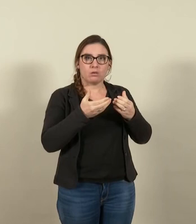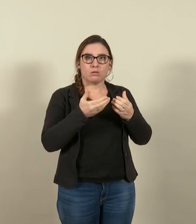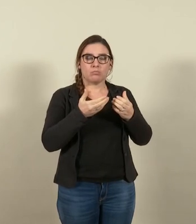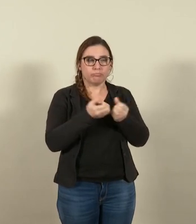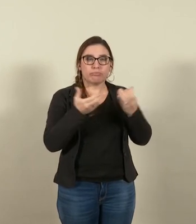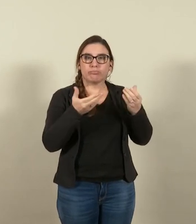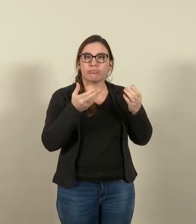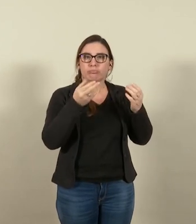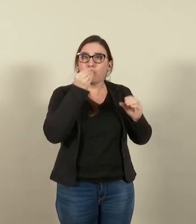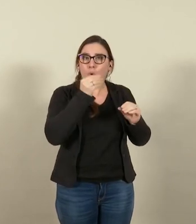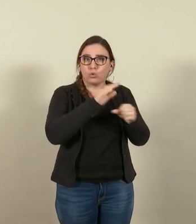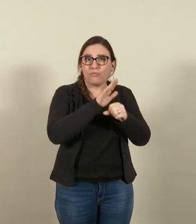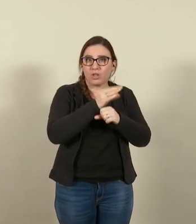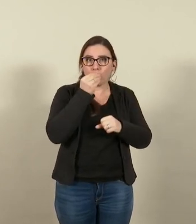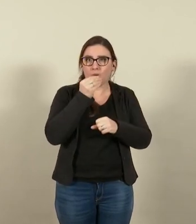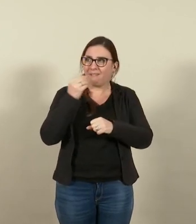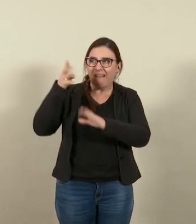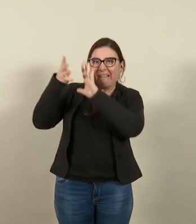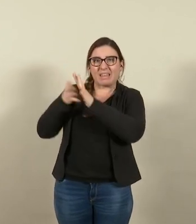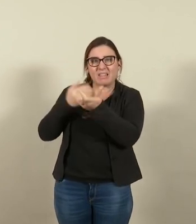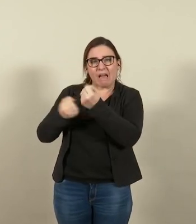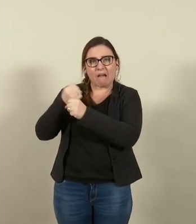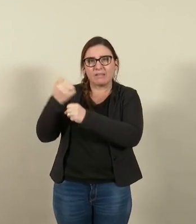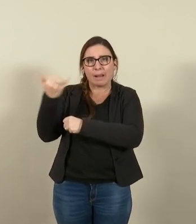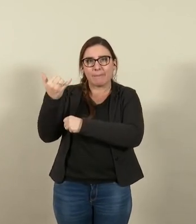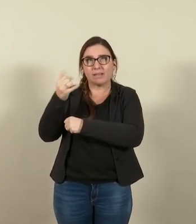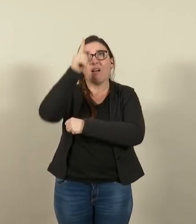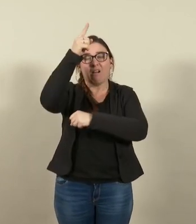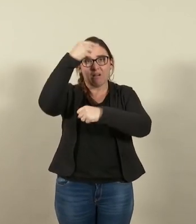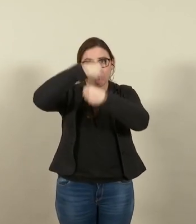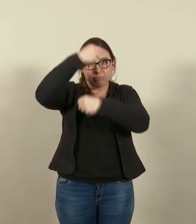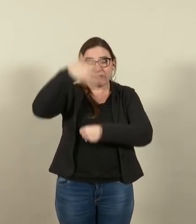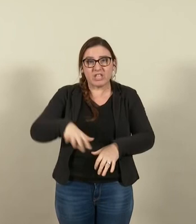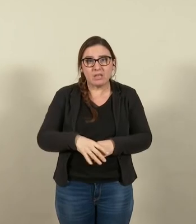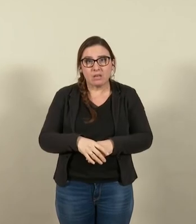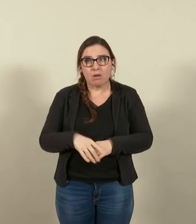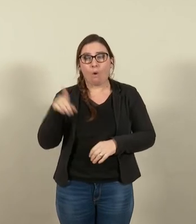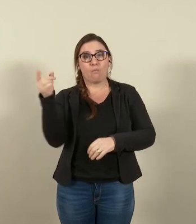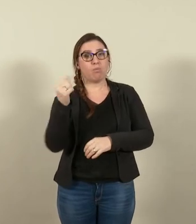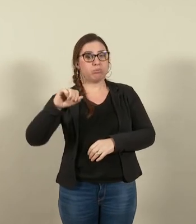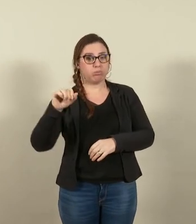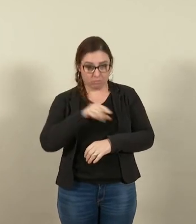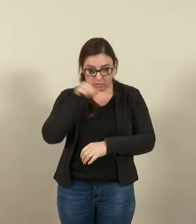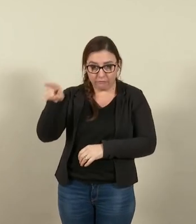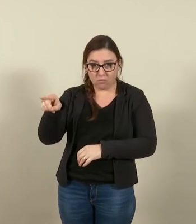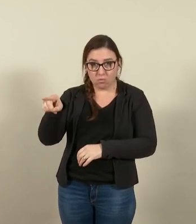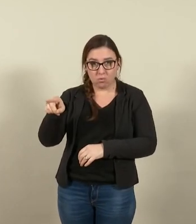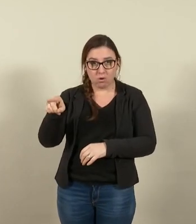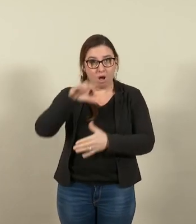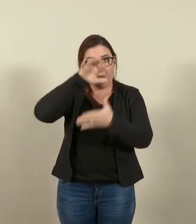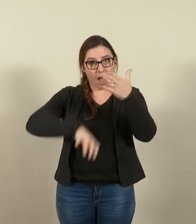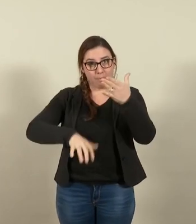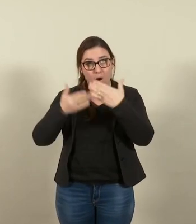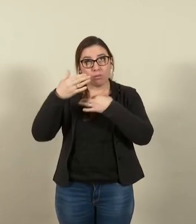d'en faire un critère c'est même l'inverse c'est si vous ne vous assurez pas que c'est le cas c'est à vous d'en faire un